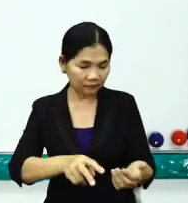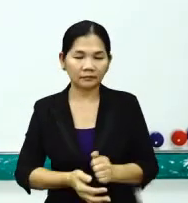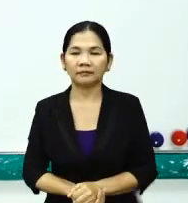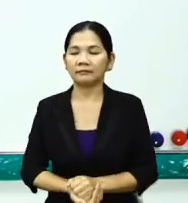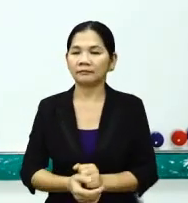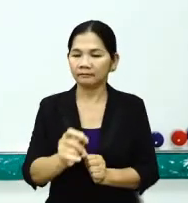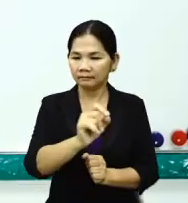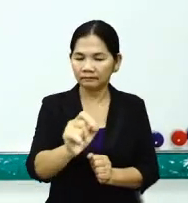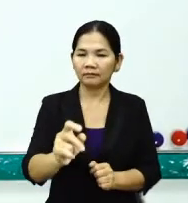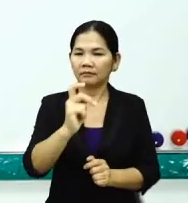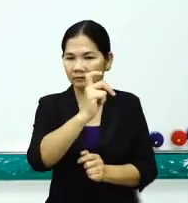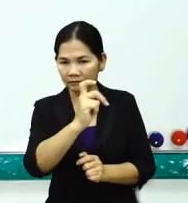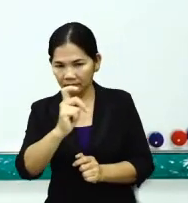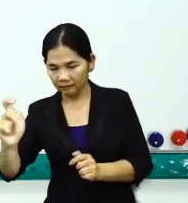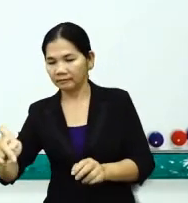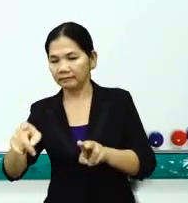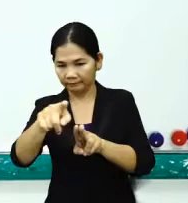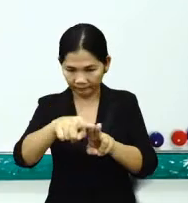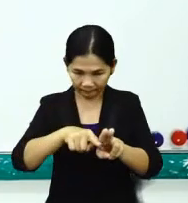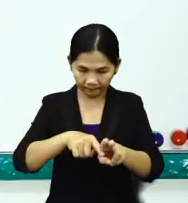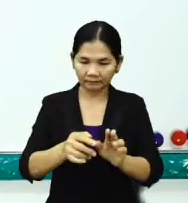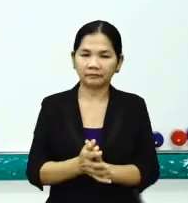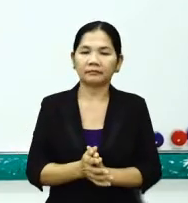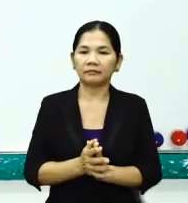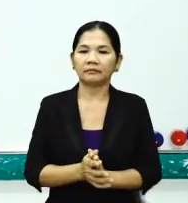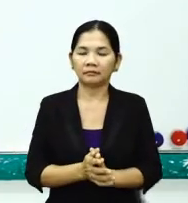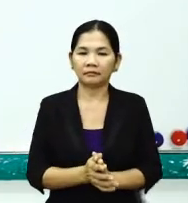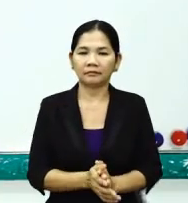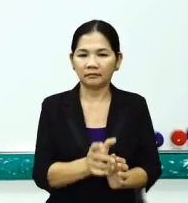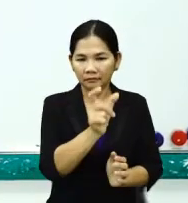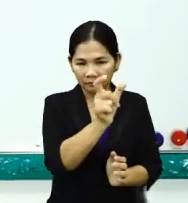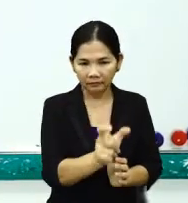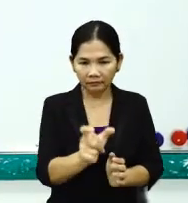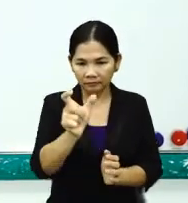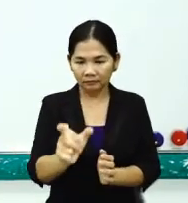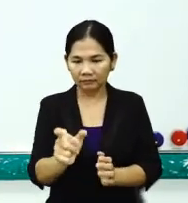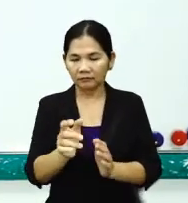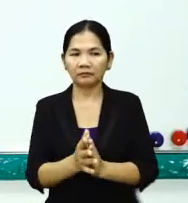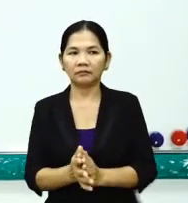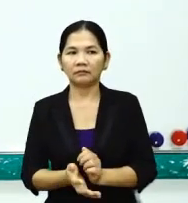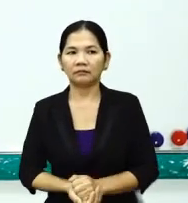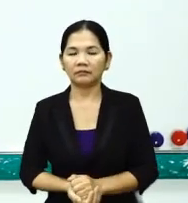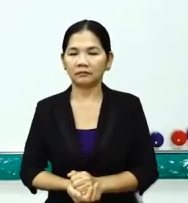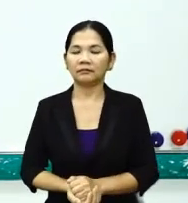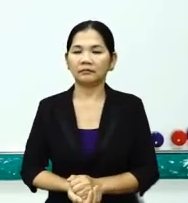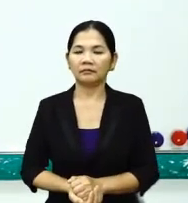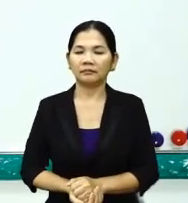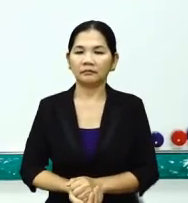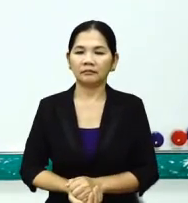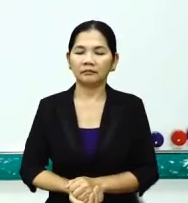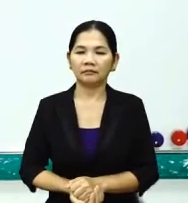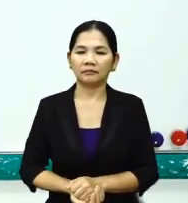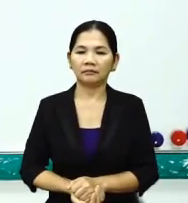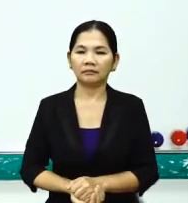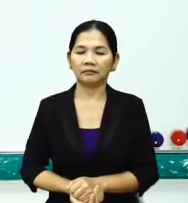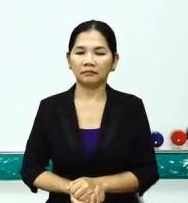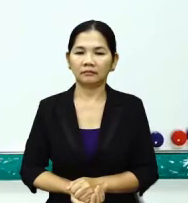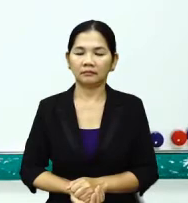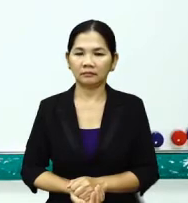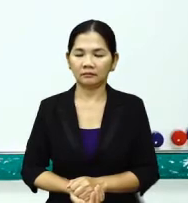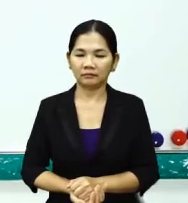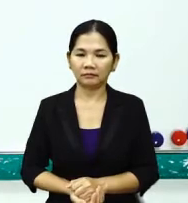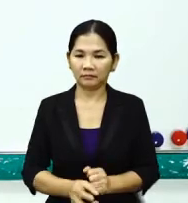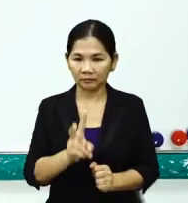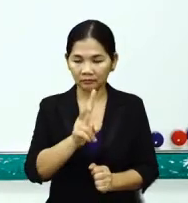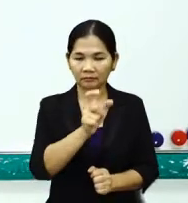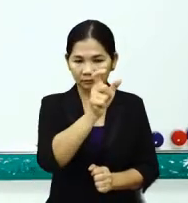xe cứ con cúp bằng tốt ní con trao cả lá bia cả lá thông kháng đam đi tùm bò sập hứa nè con chá con trao bia